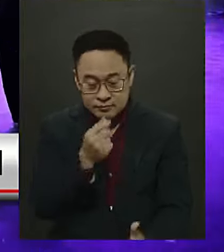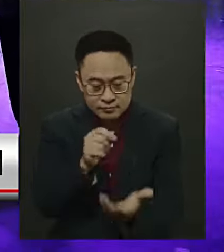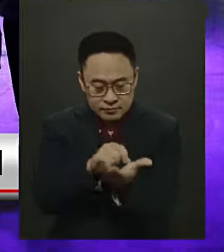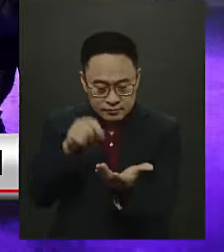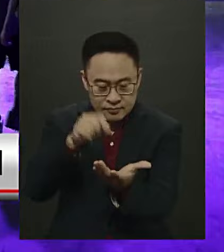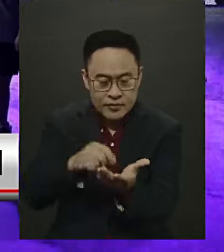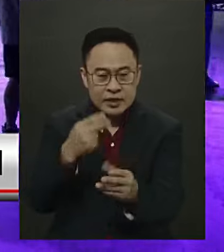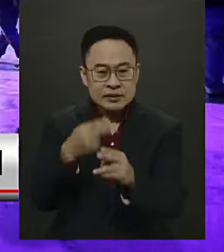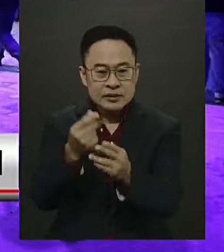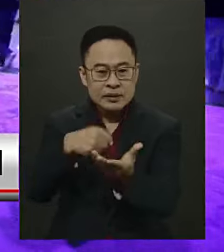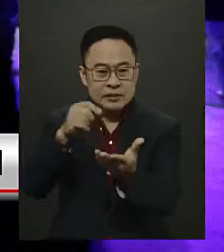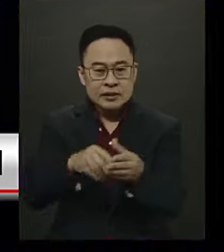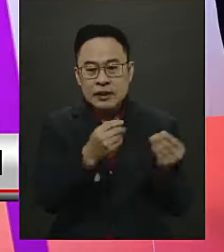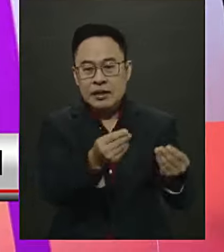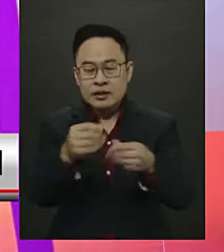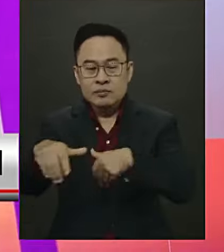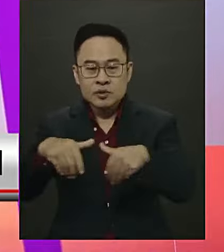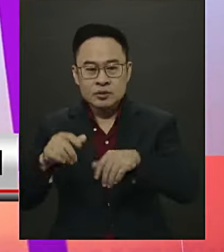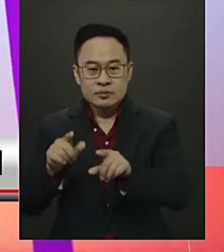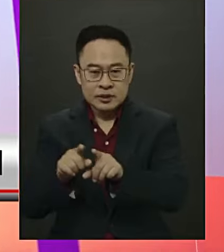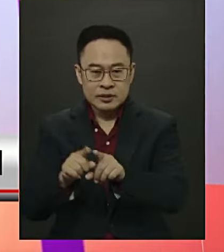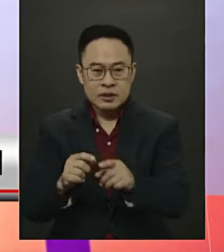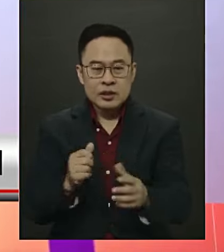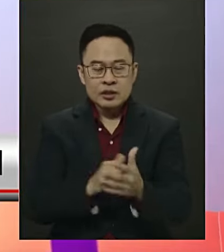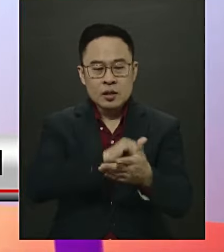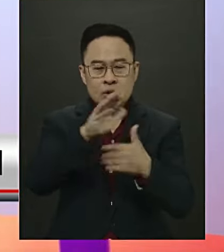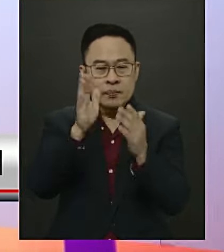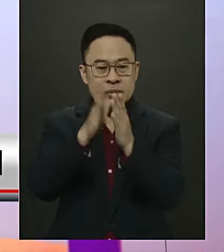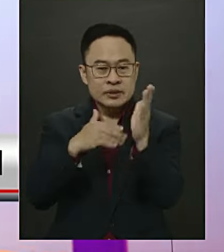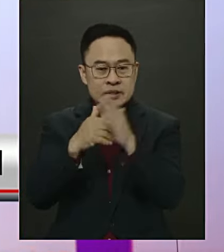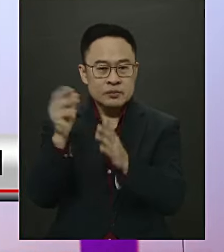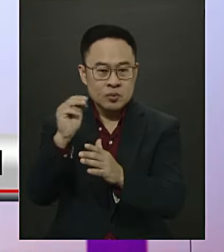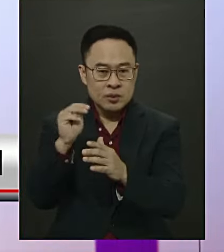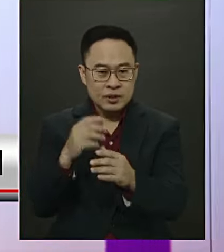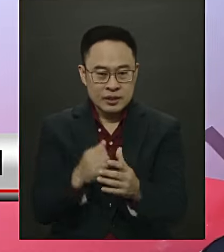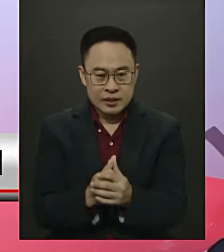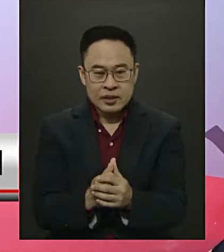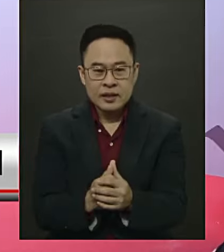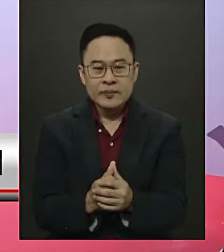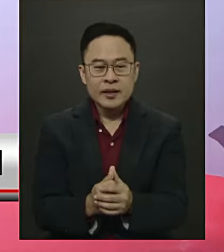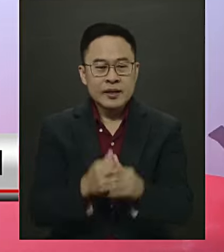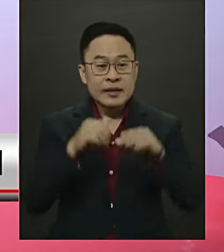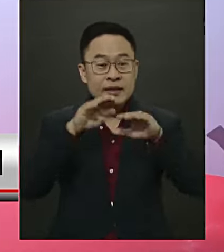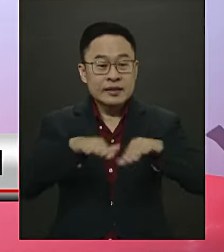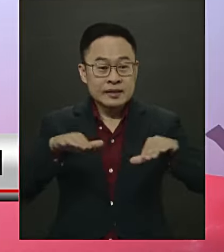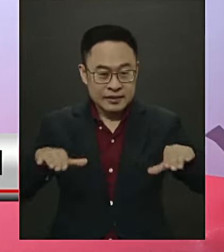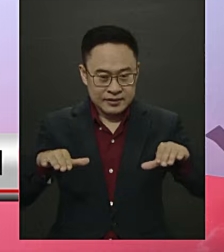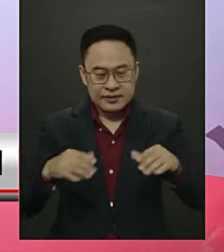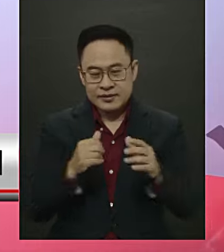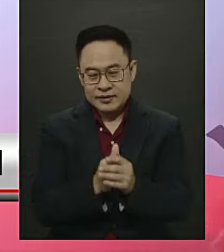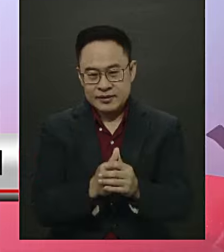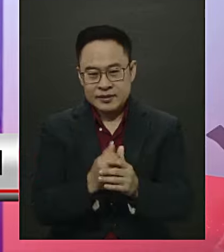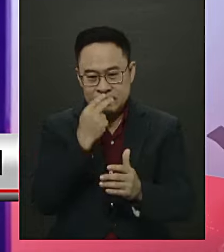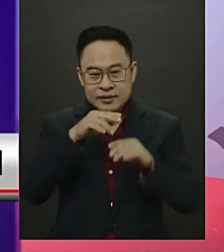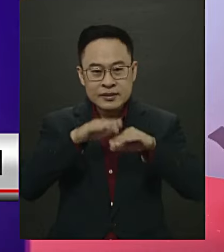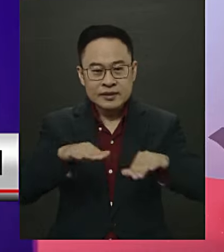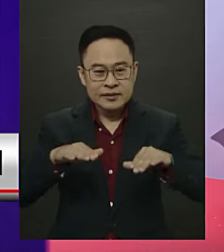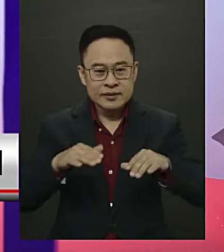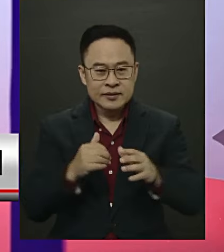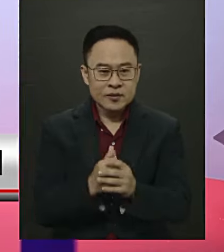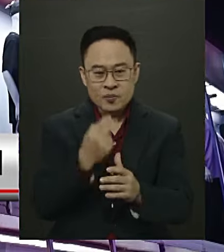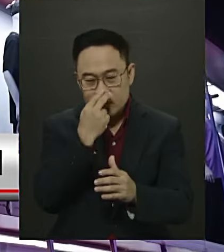คะแล้วก็คือภายในงานก็จัดเป็นธีมสีม่วง นี่อันนี้คือหุ่นหรือคนคะ คนค่ะอันนี้โอ้โหช ะ ย่อยนะ นะค